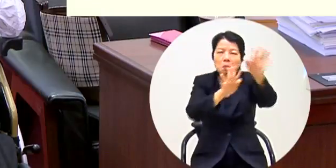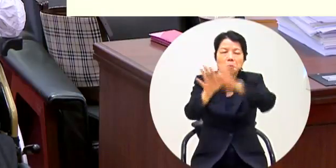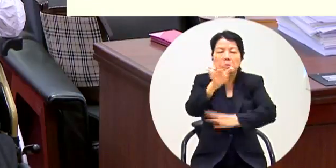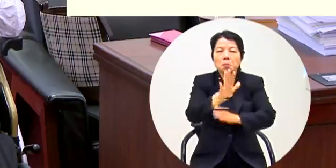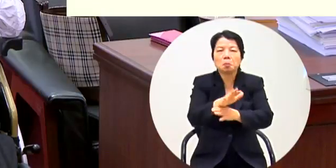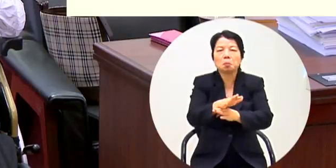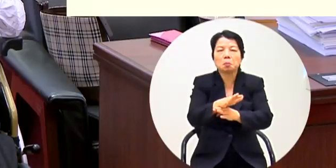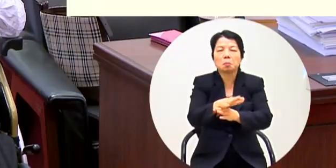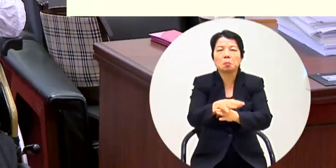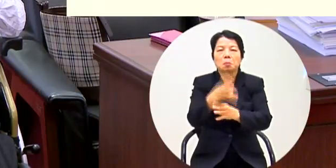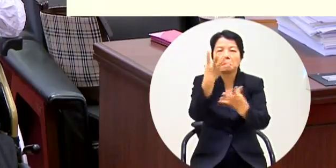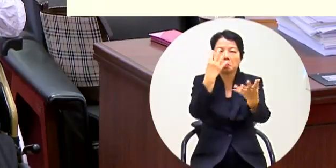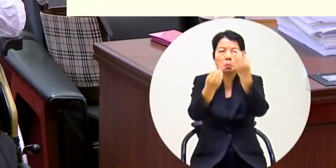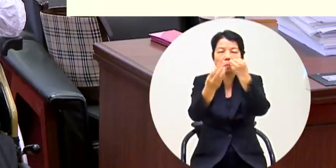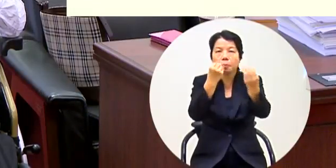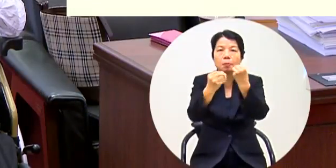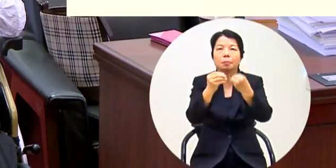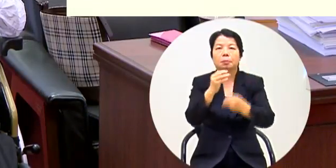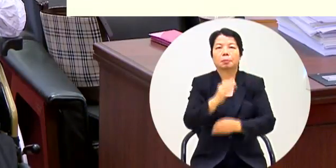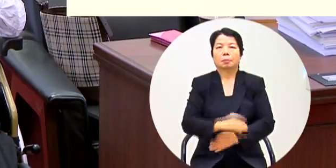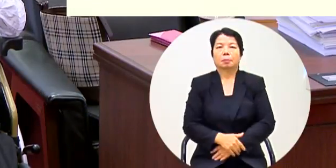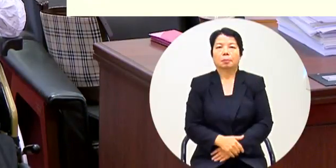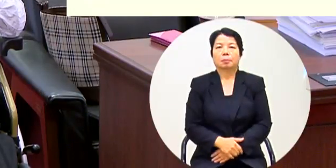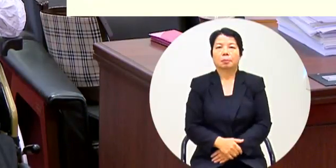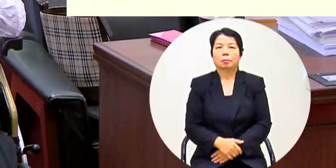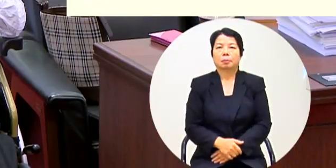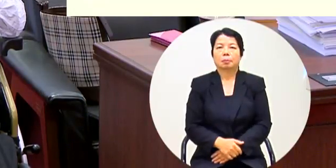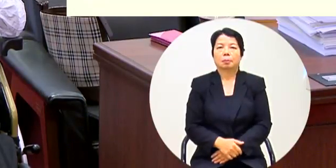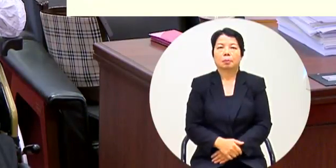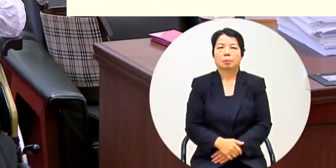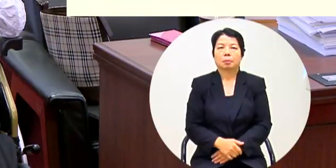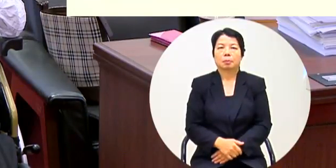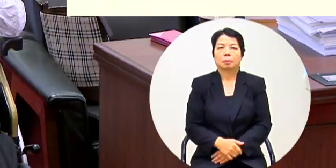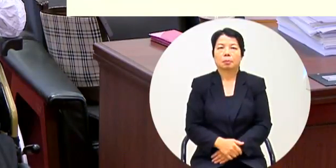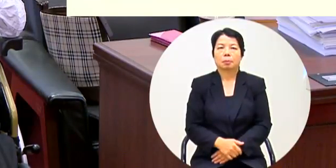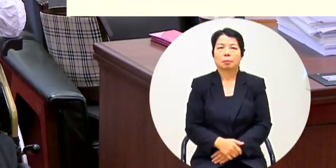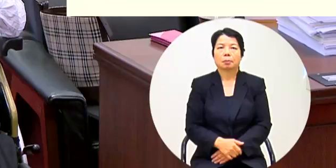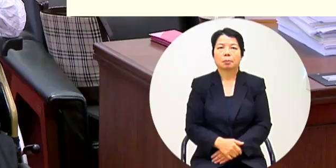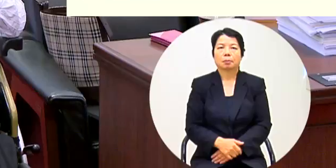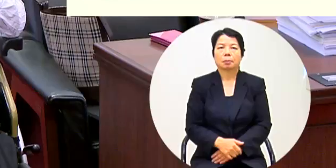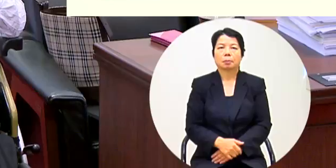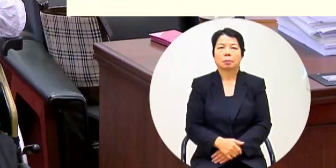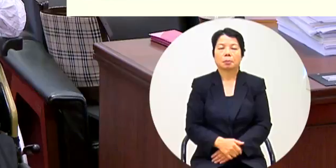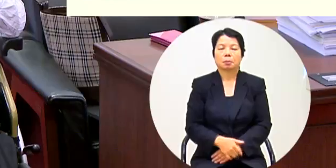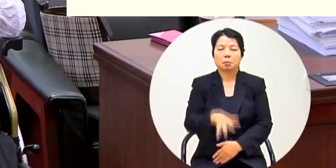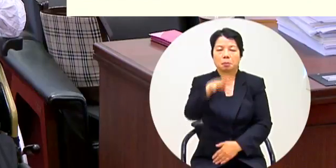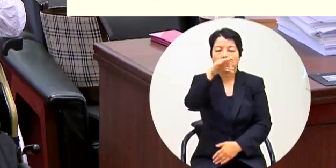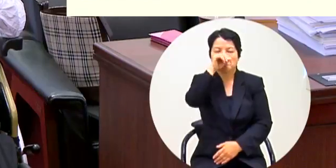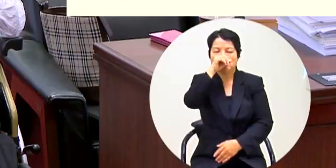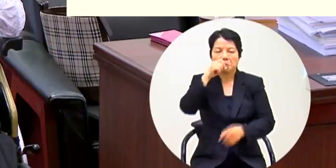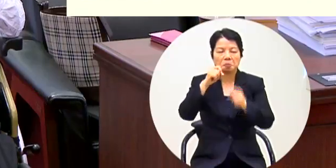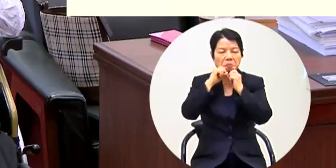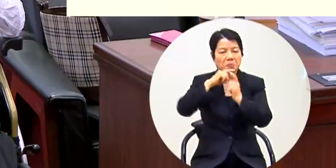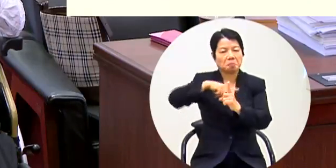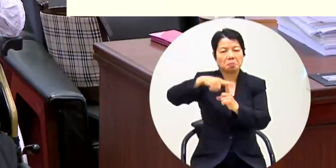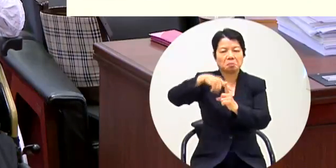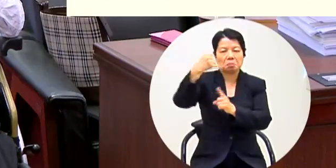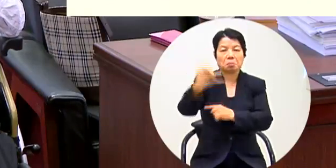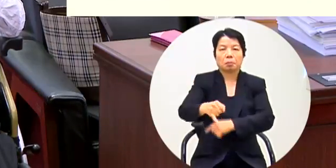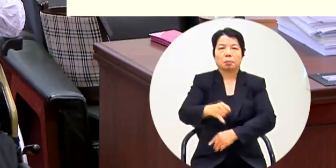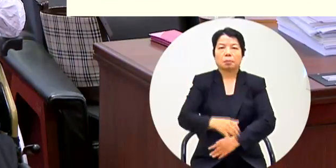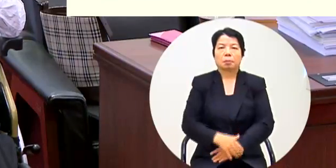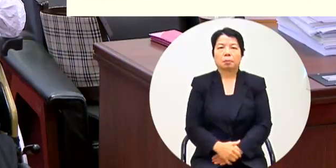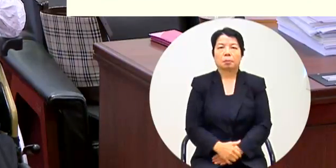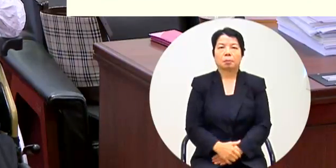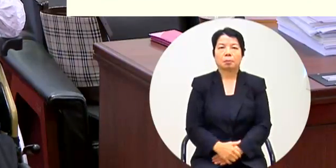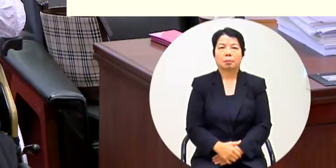了，就在这里。那所以呢空气品质这么不好，大概呢有几